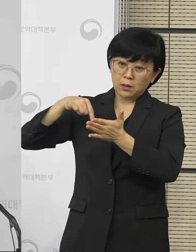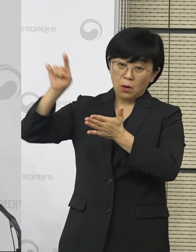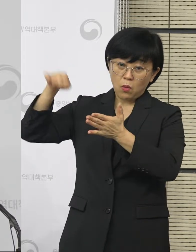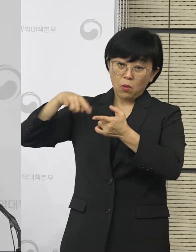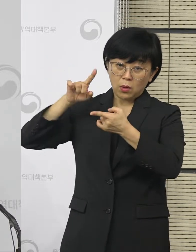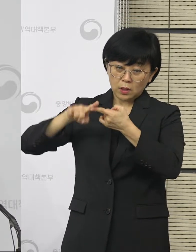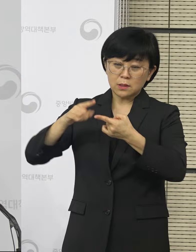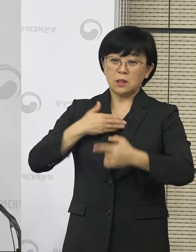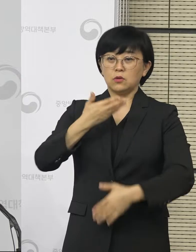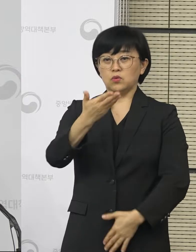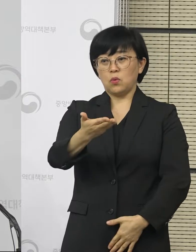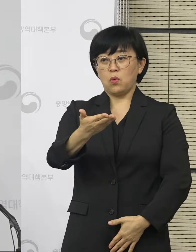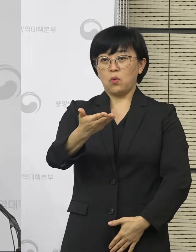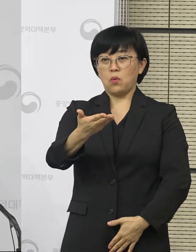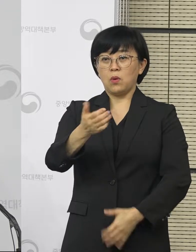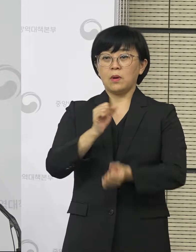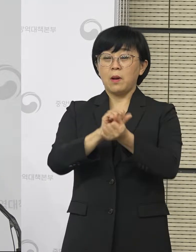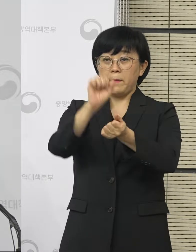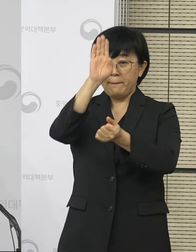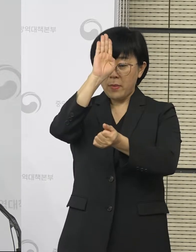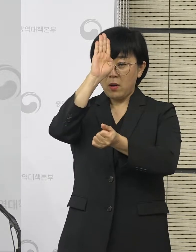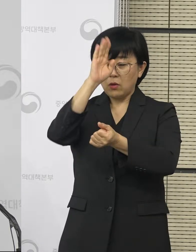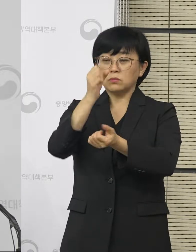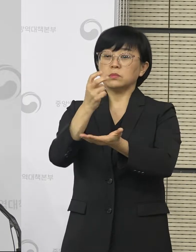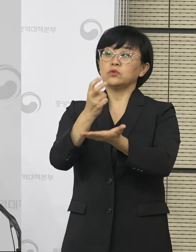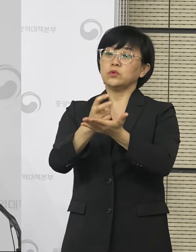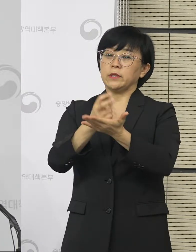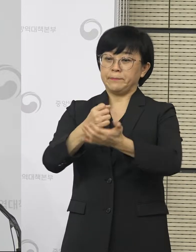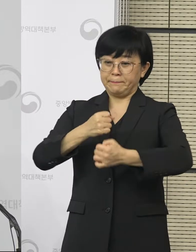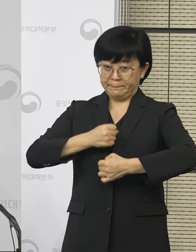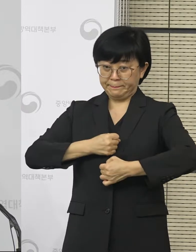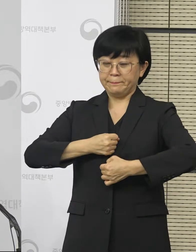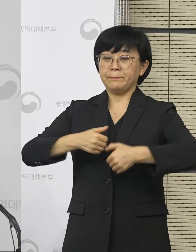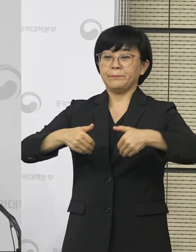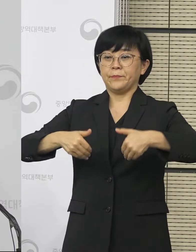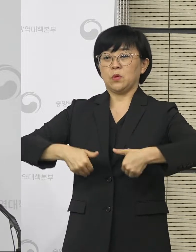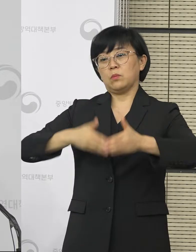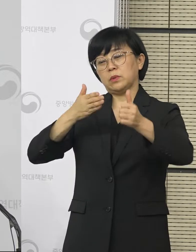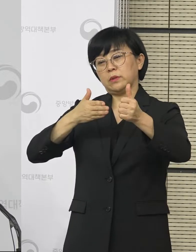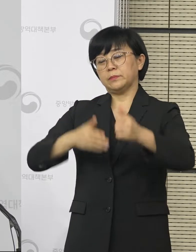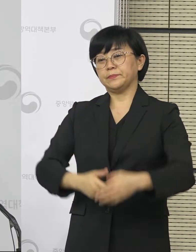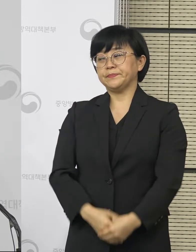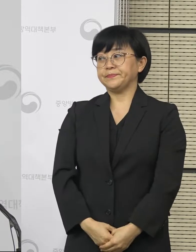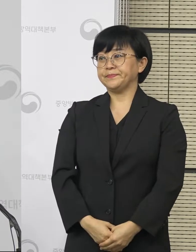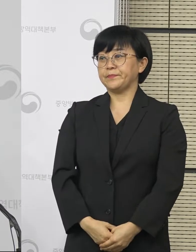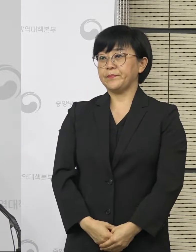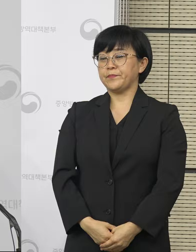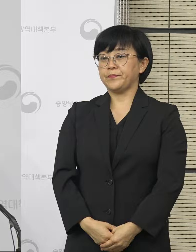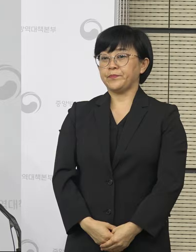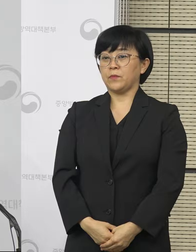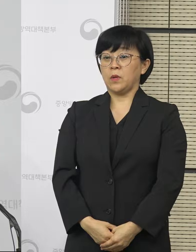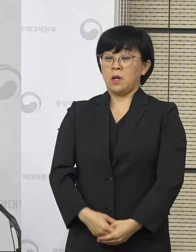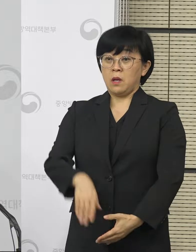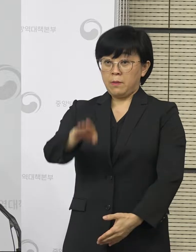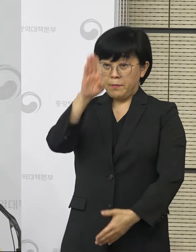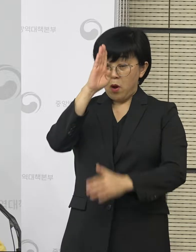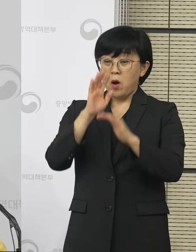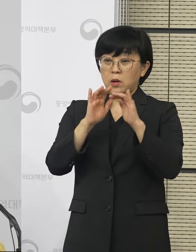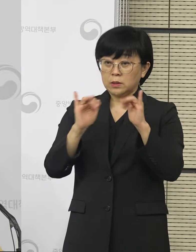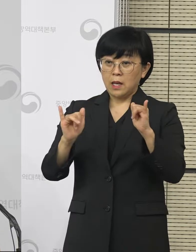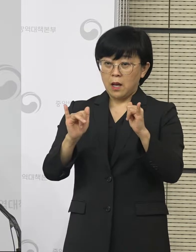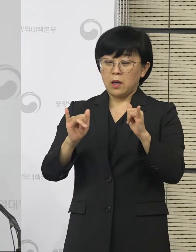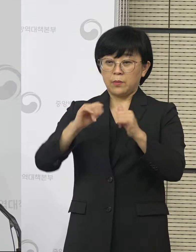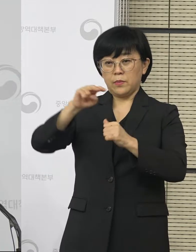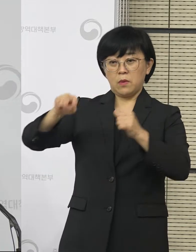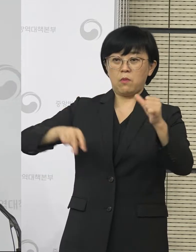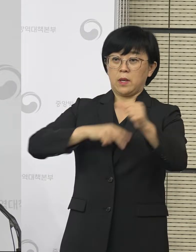시에는 해외여행력을 알려주기 등의 감염병 예방 수칙을 준수해 주실 것을 거듭 당부드립니다. 이상